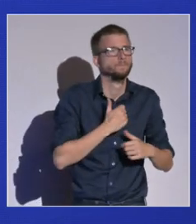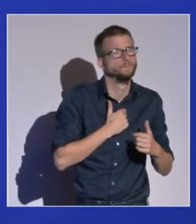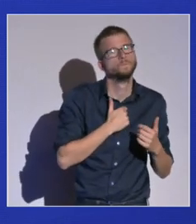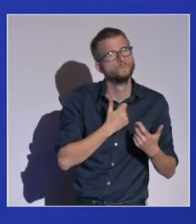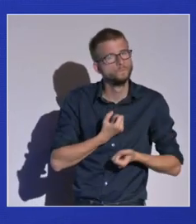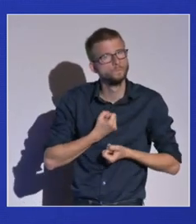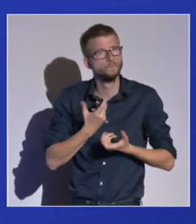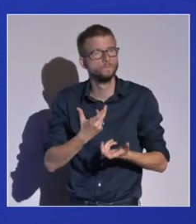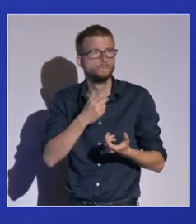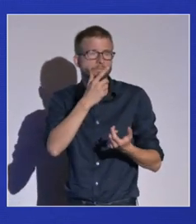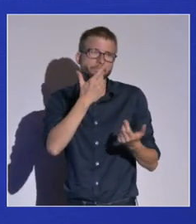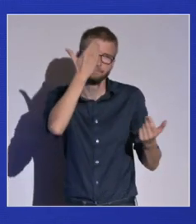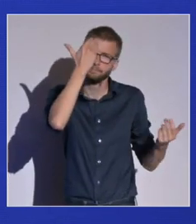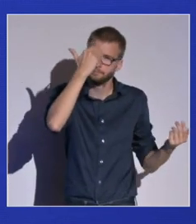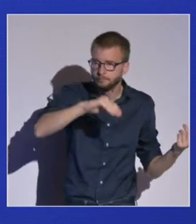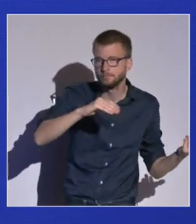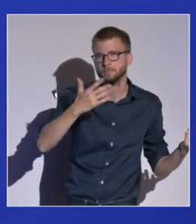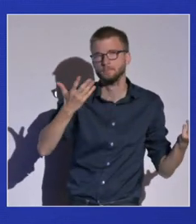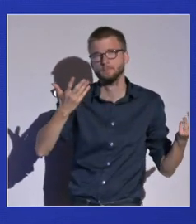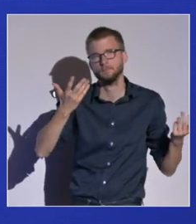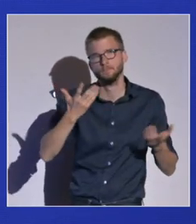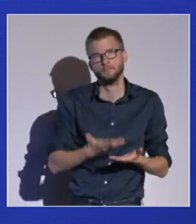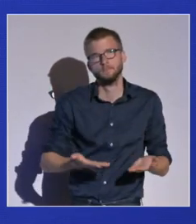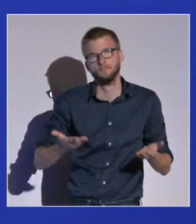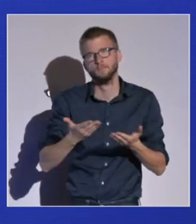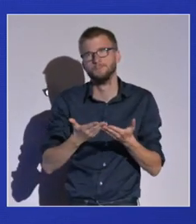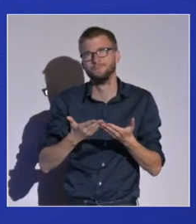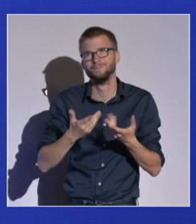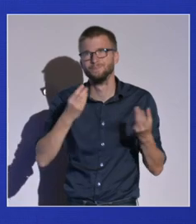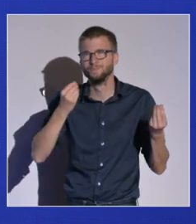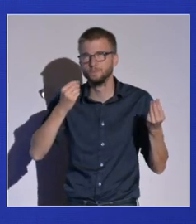conscience qu'en effet, ce n'est pas dans l'air du temps.